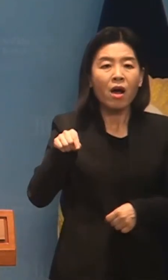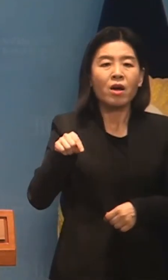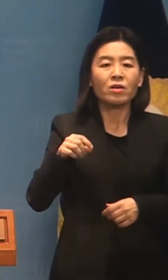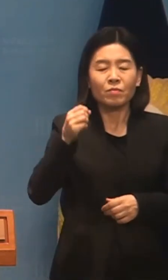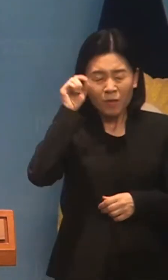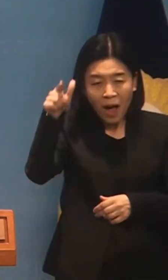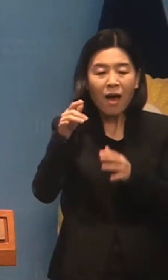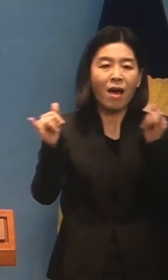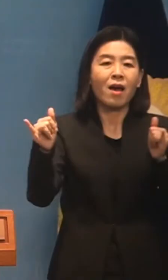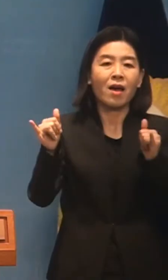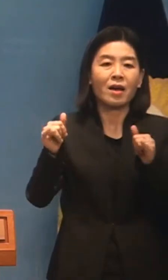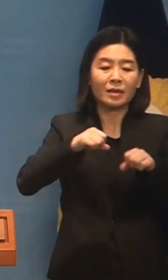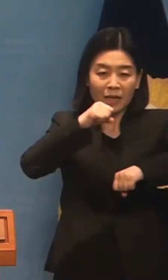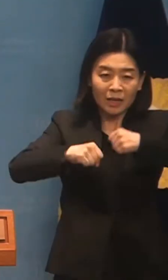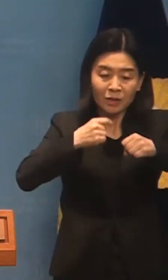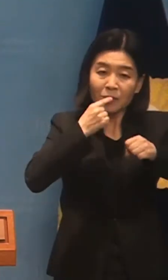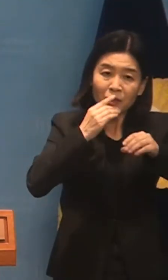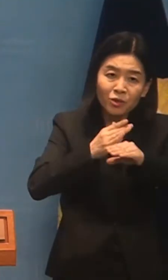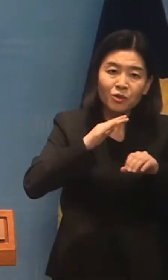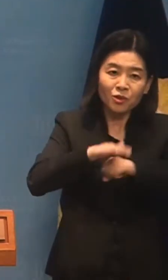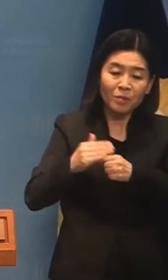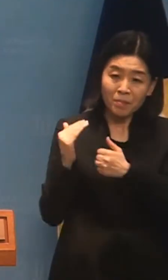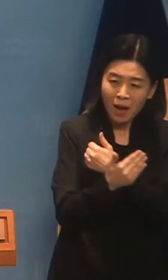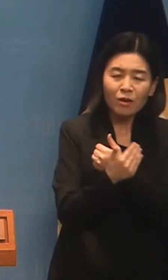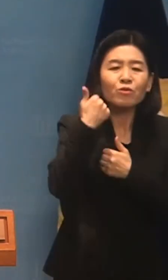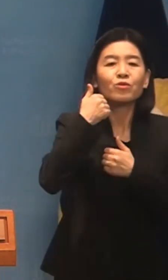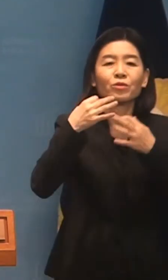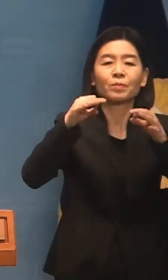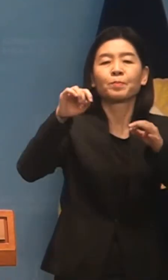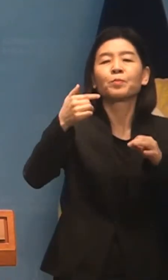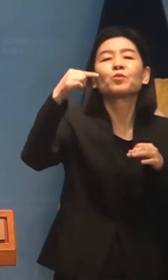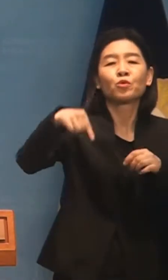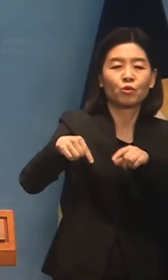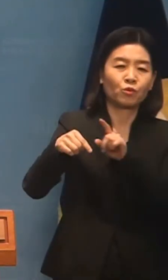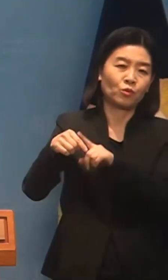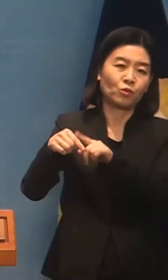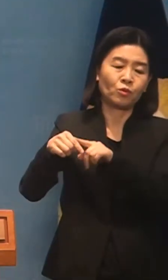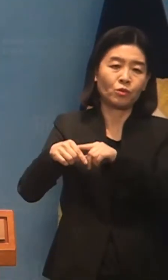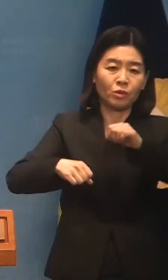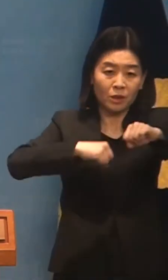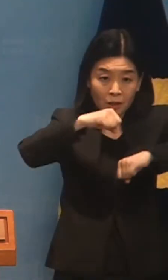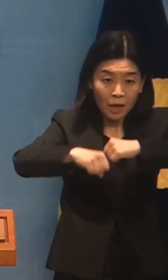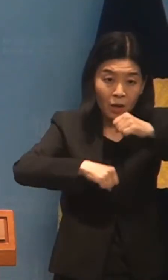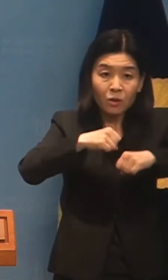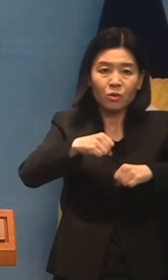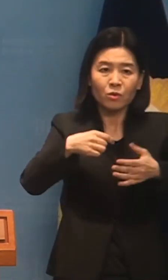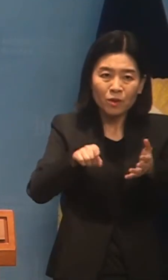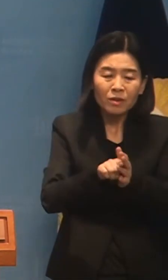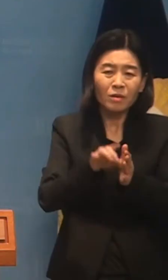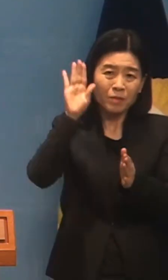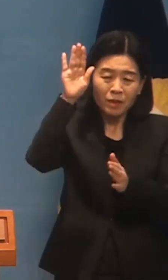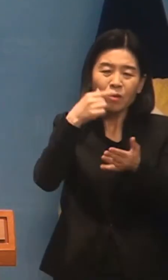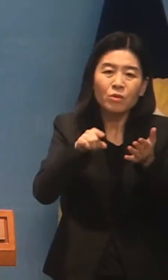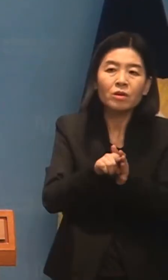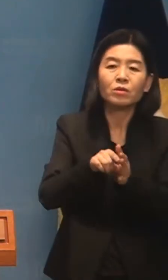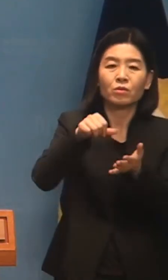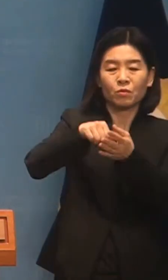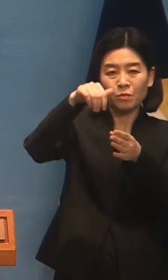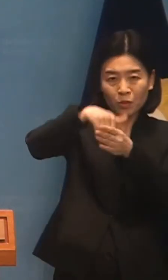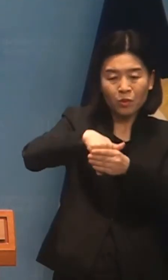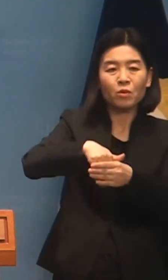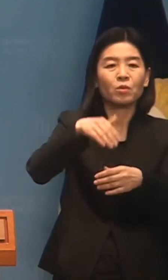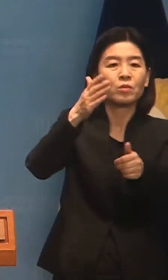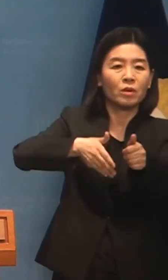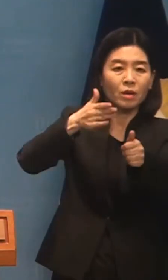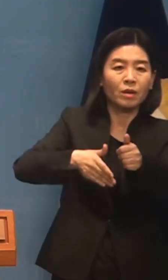확실히 지킬 김문수 후보를 보고 자유와 미래에 투표해 주십시오. 우리 아이들의